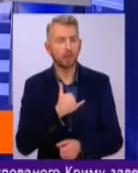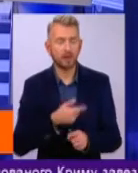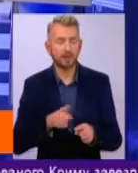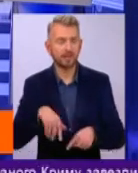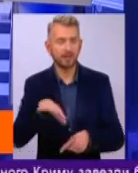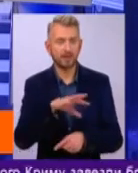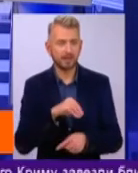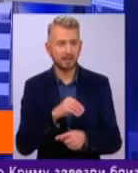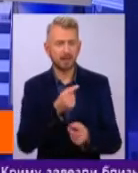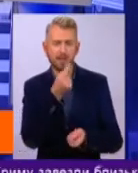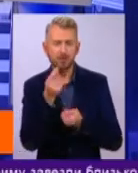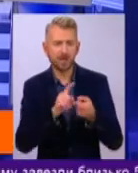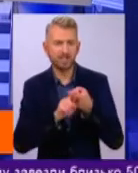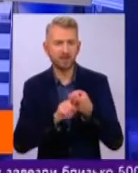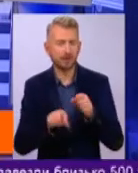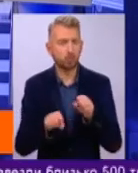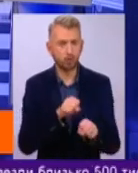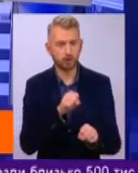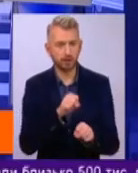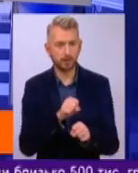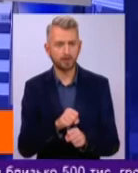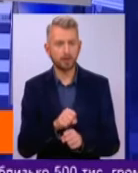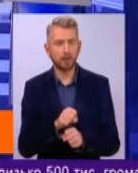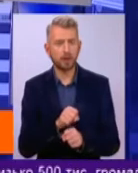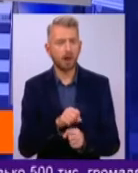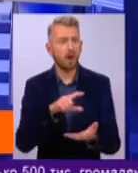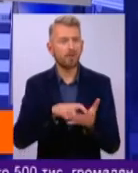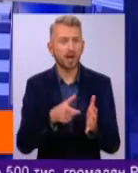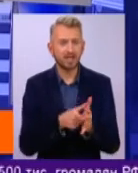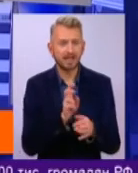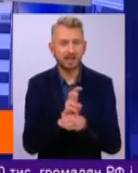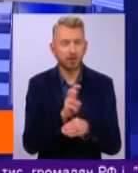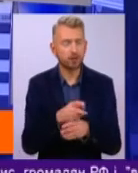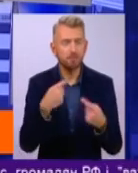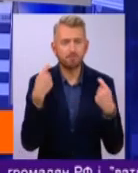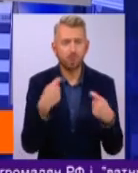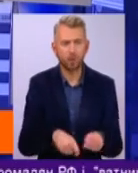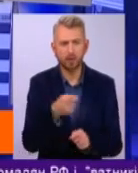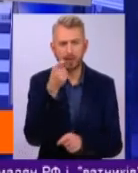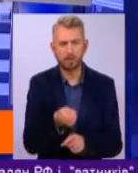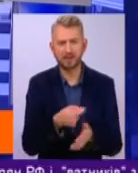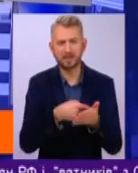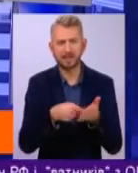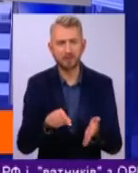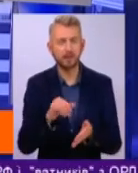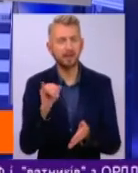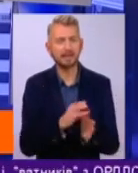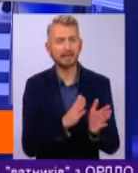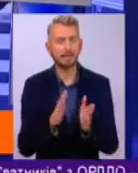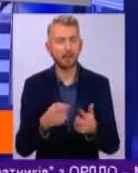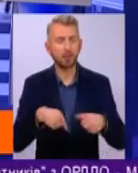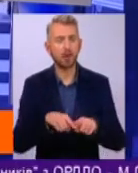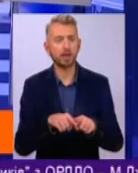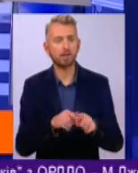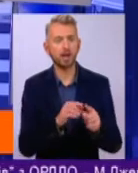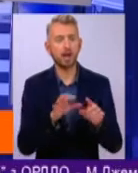всі тончайші зв'язки порушені, явочні квартири продані, за безцінь списані, і системи органів